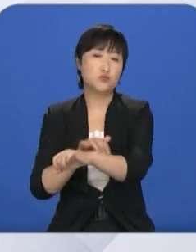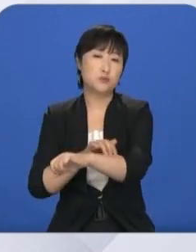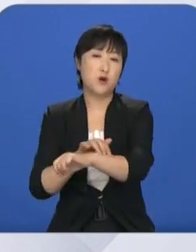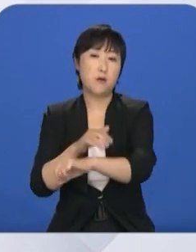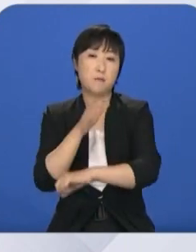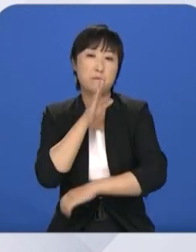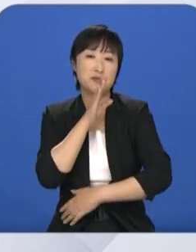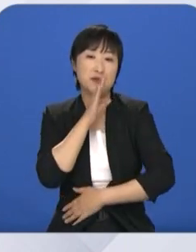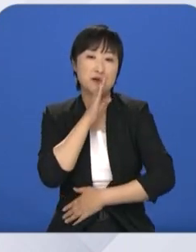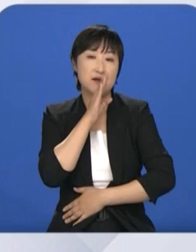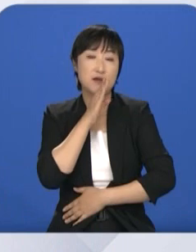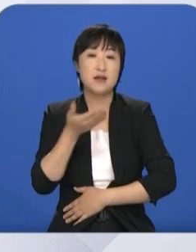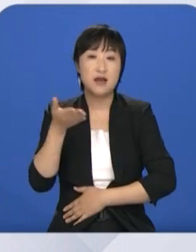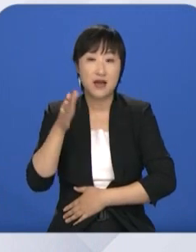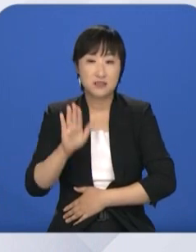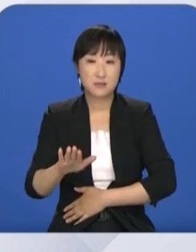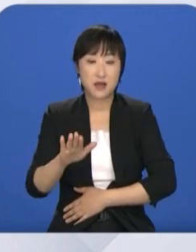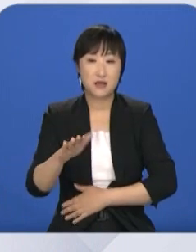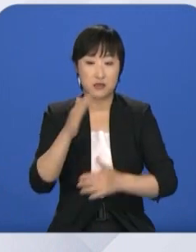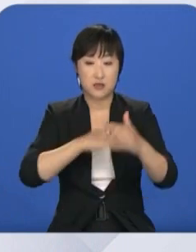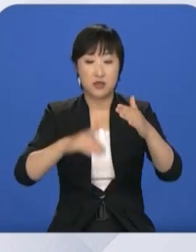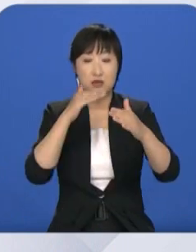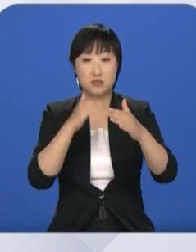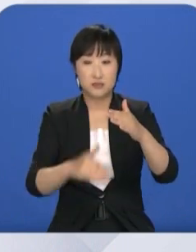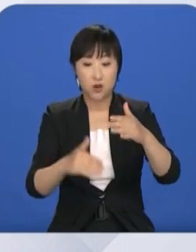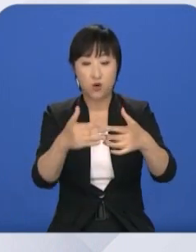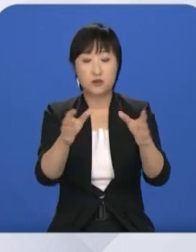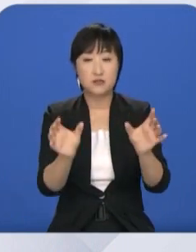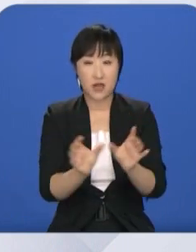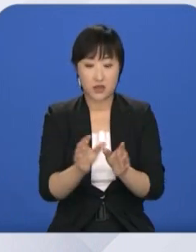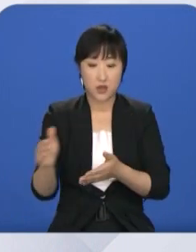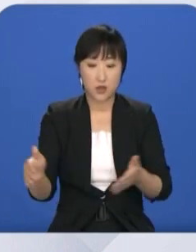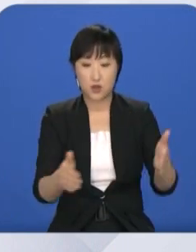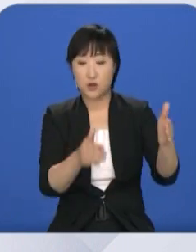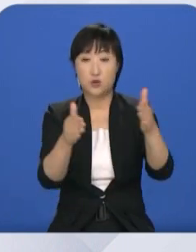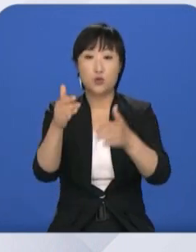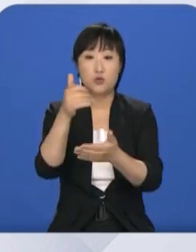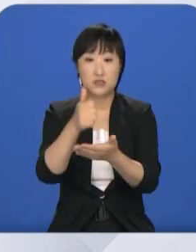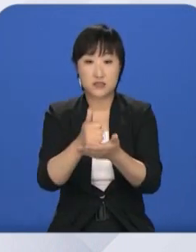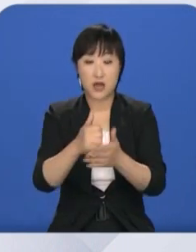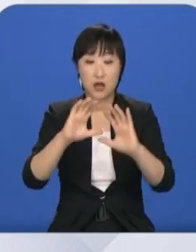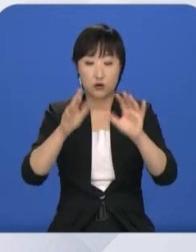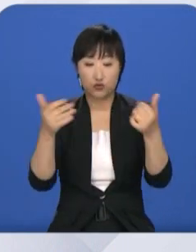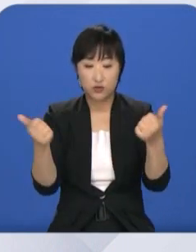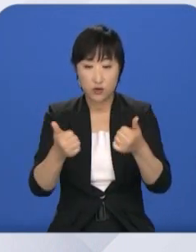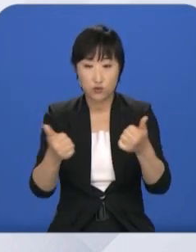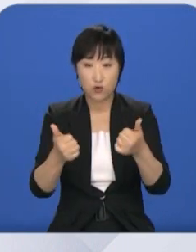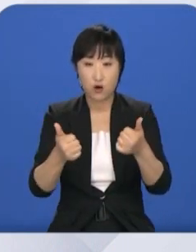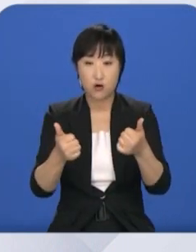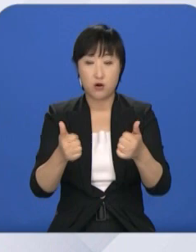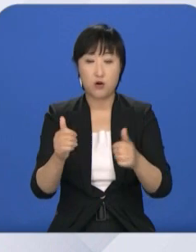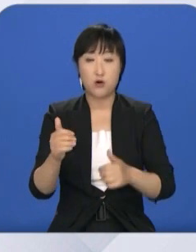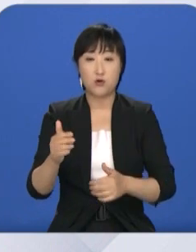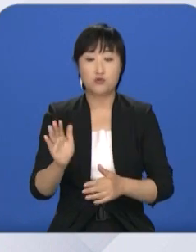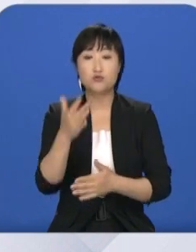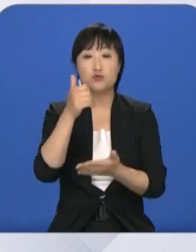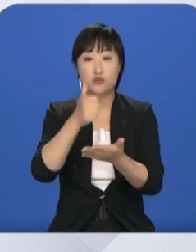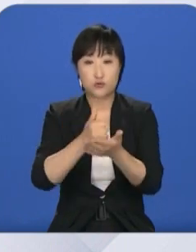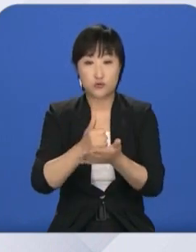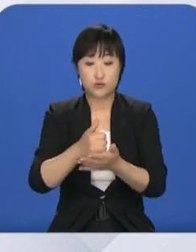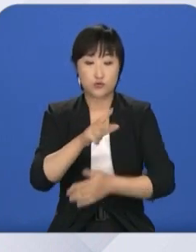불편하실지 모르겠습니다만은 정당에 그래도 도지사, 국회의원, 군수, 또